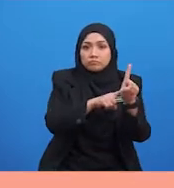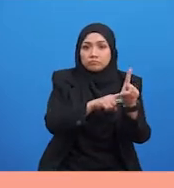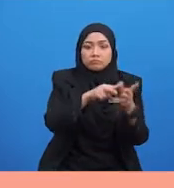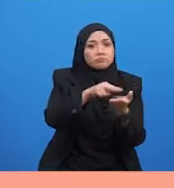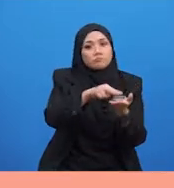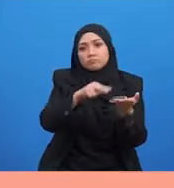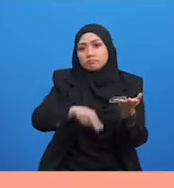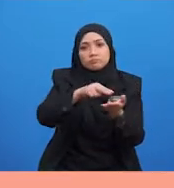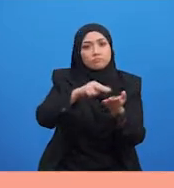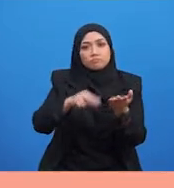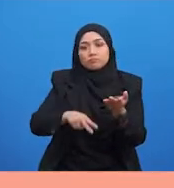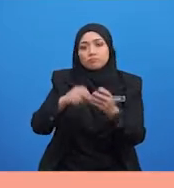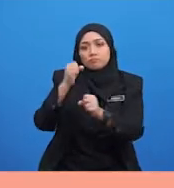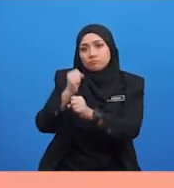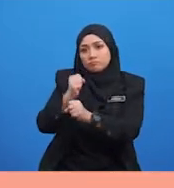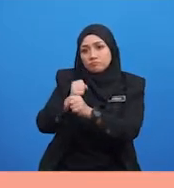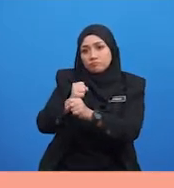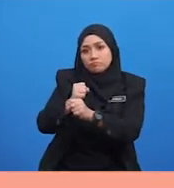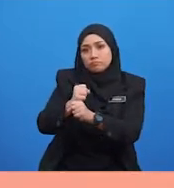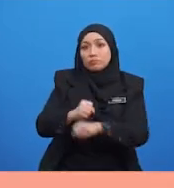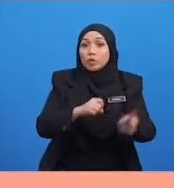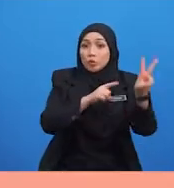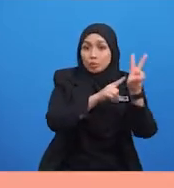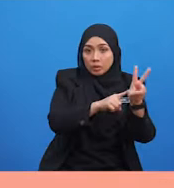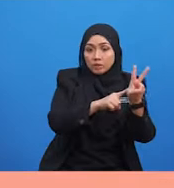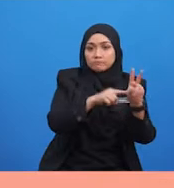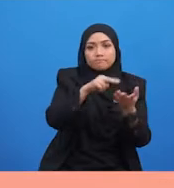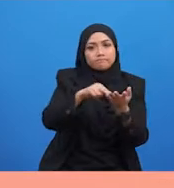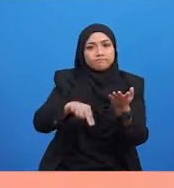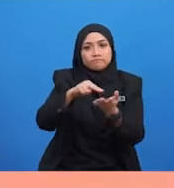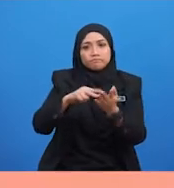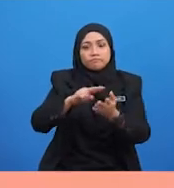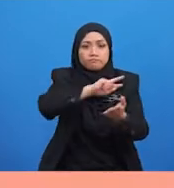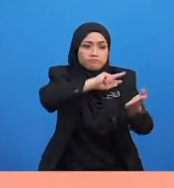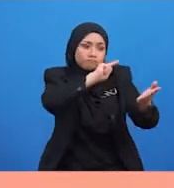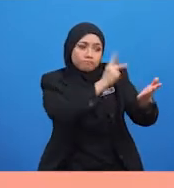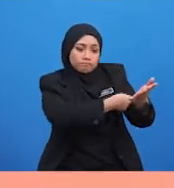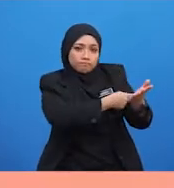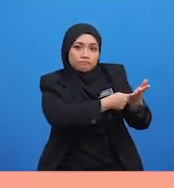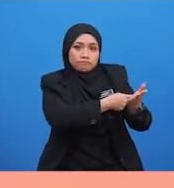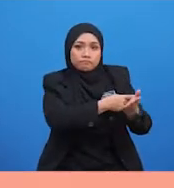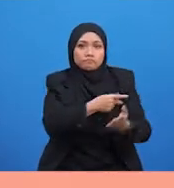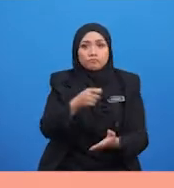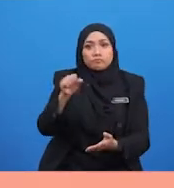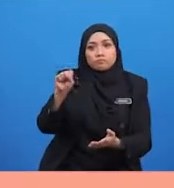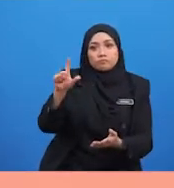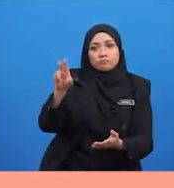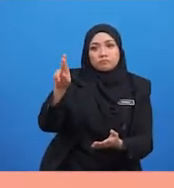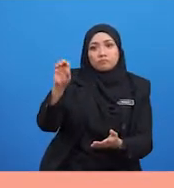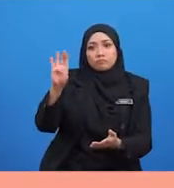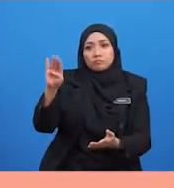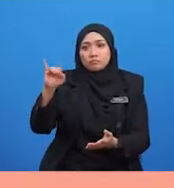Penurunan kapasiti kerja. 2. Penurunan kuasa aerobik.